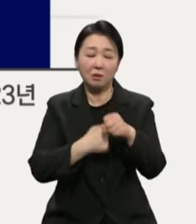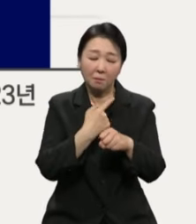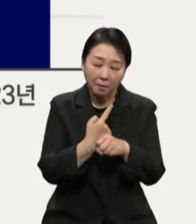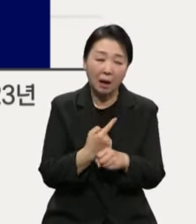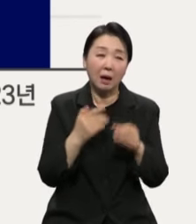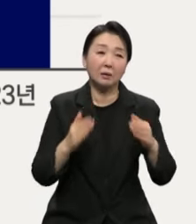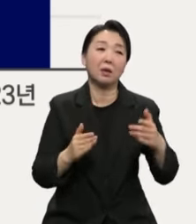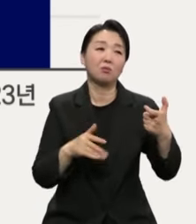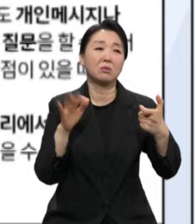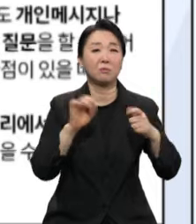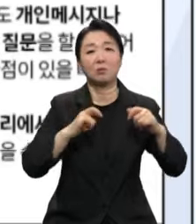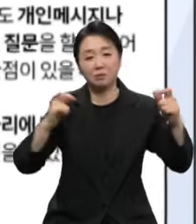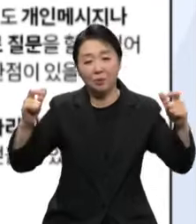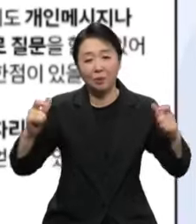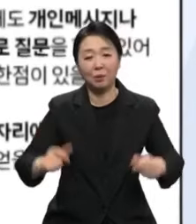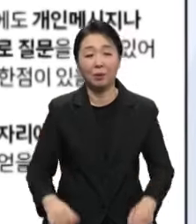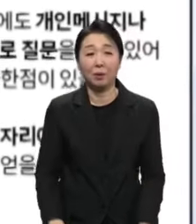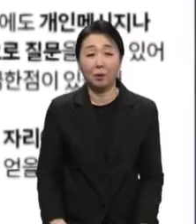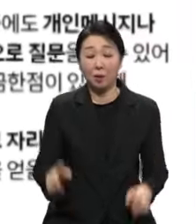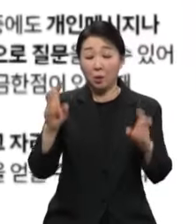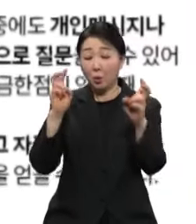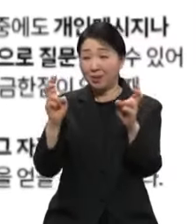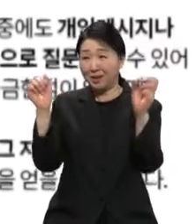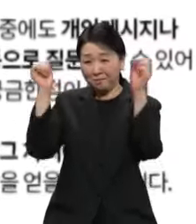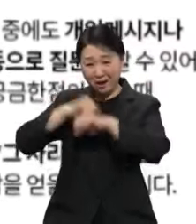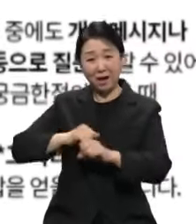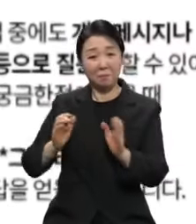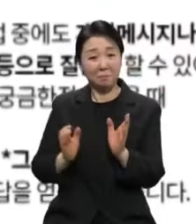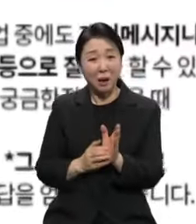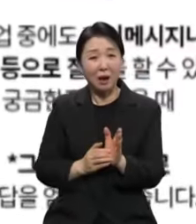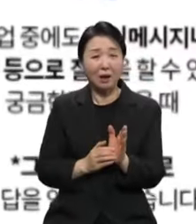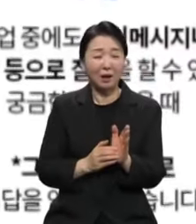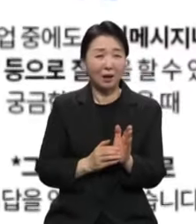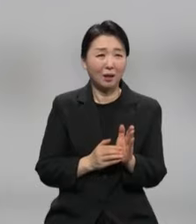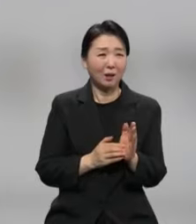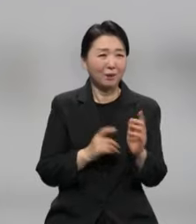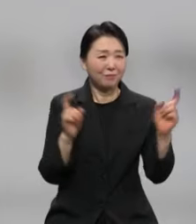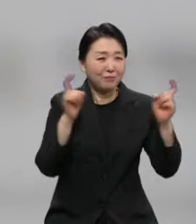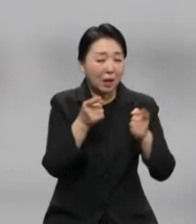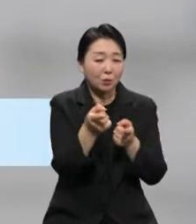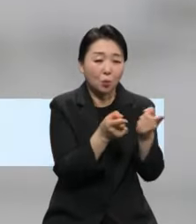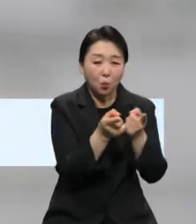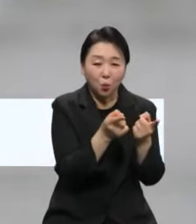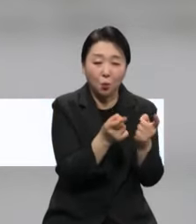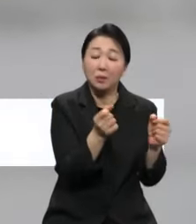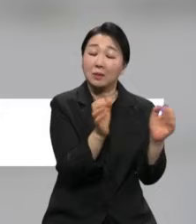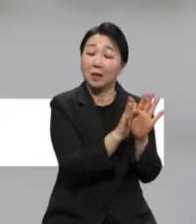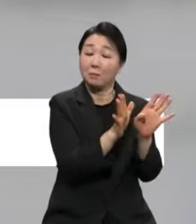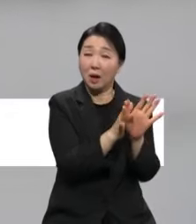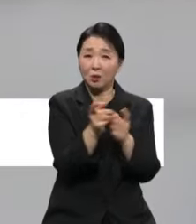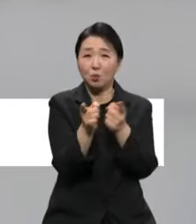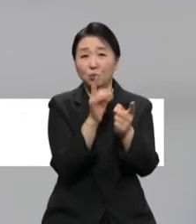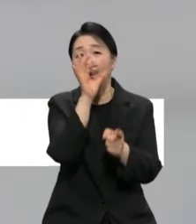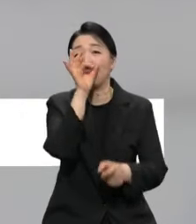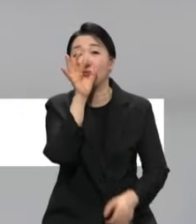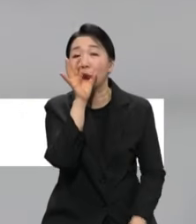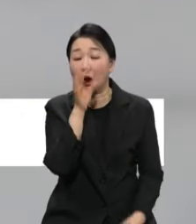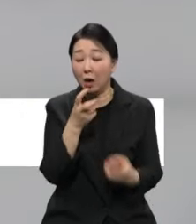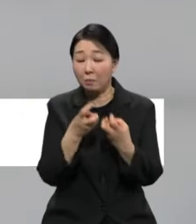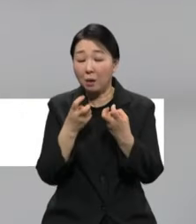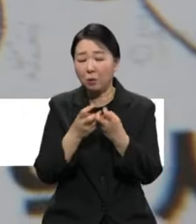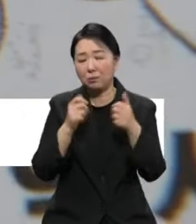가까이 늘었습니다. 업체가 파산해 분쟁 조정 상대가 사라지면 조정 자체가 불가능합니다.